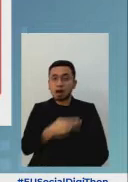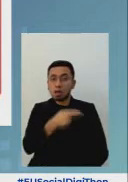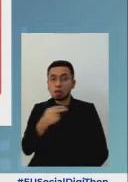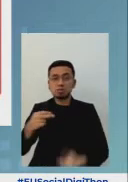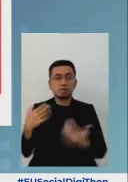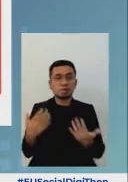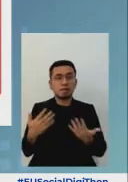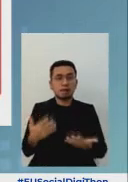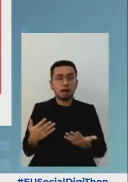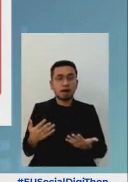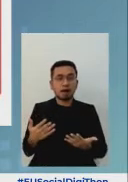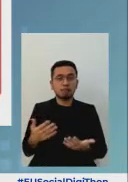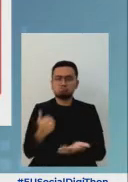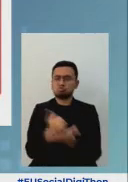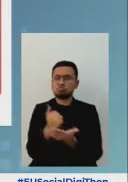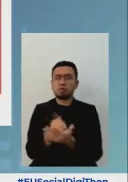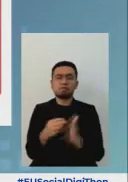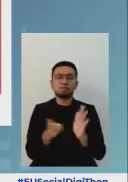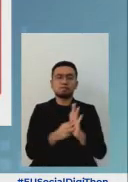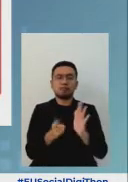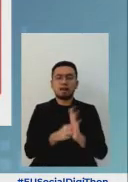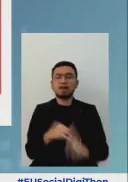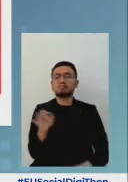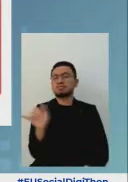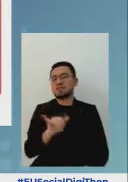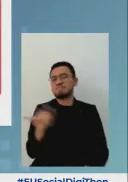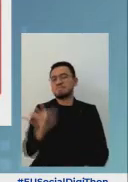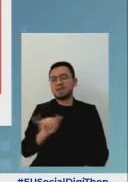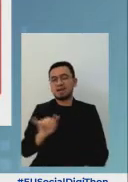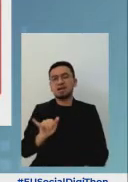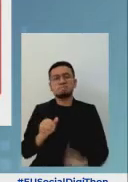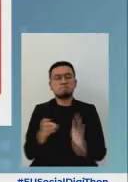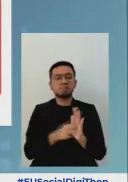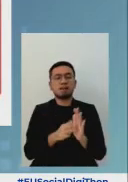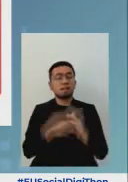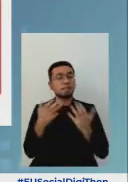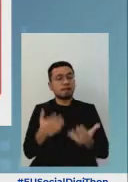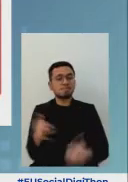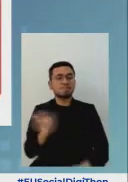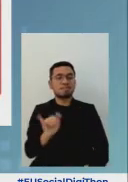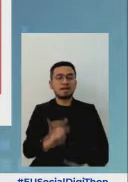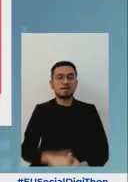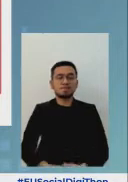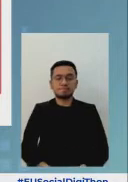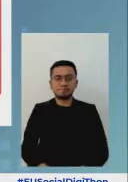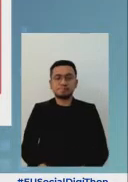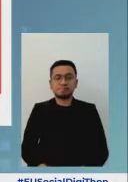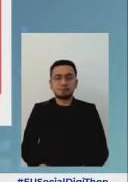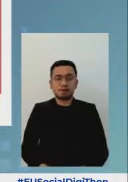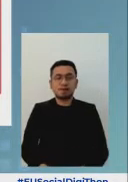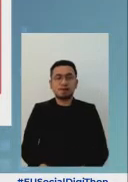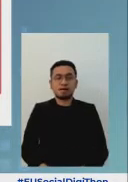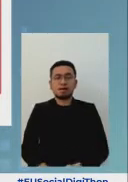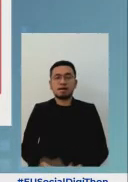Indonesia masalahnya juga sama, cukup berat juga. Saya pernah baca Polda Metro